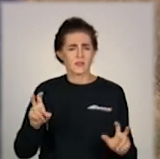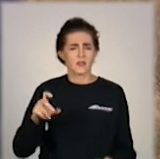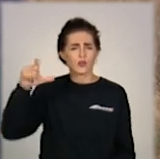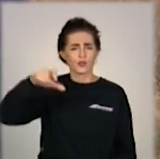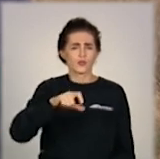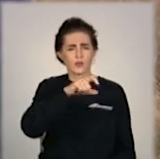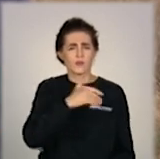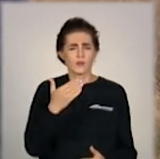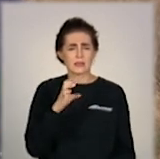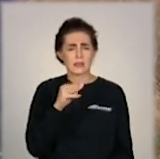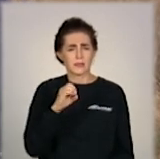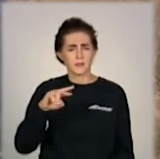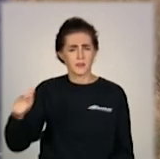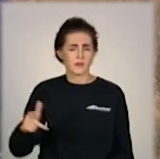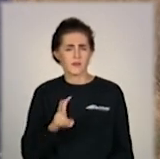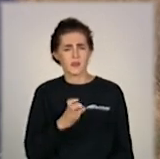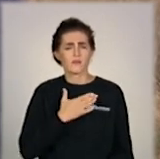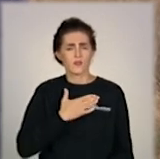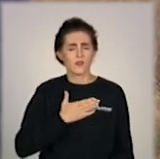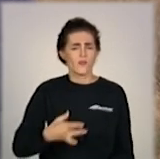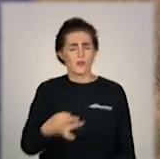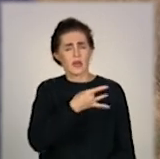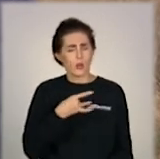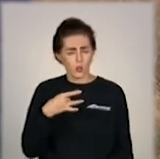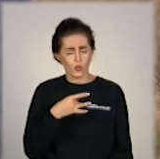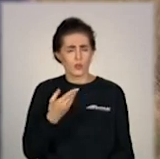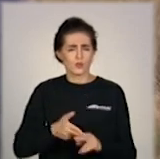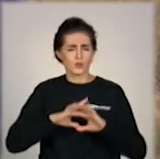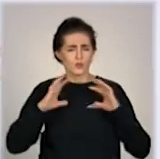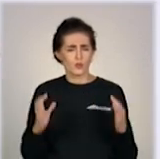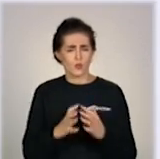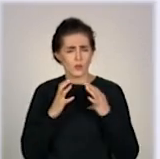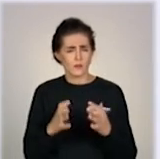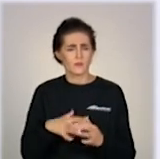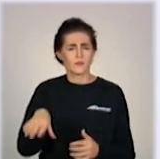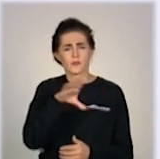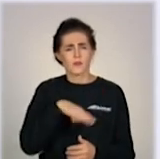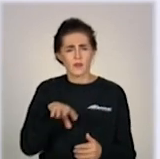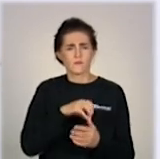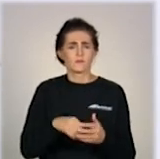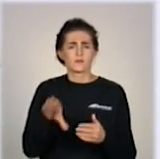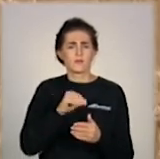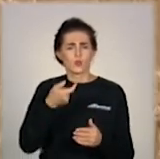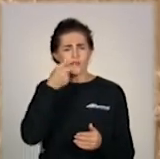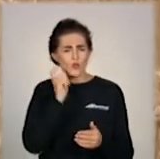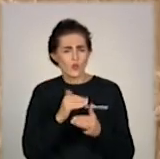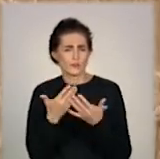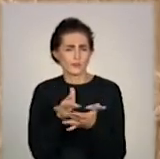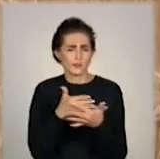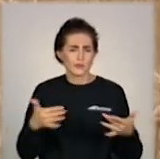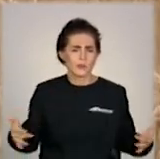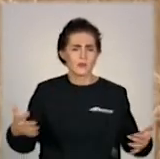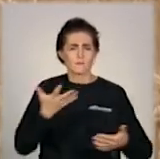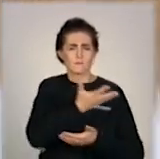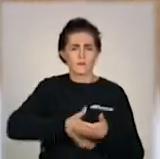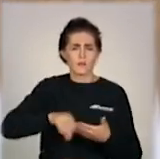річкою степовою в нашому регіоні, де збереглися слиж вусатий, тут є